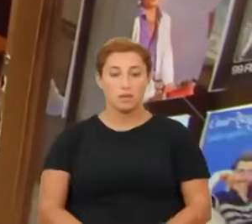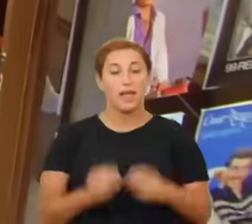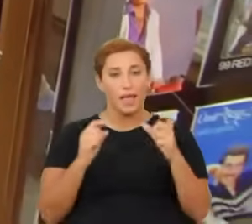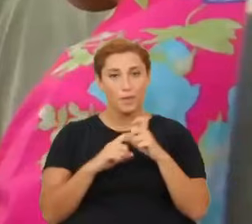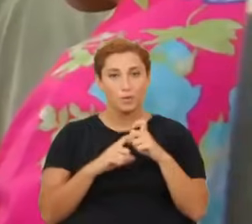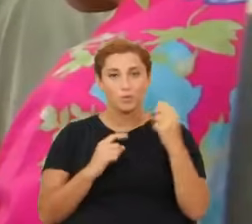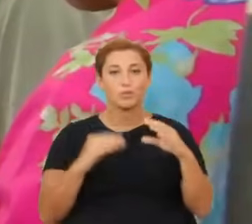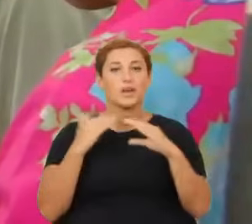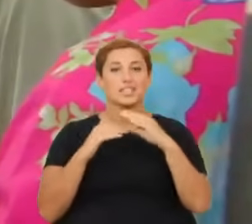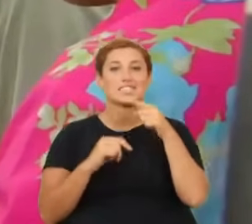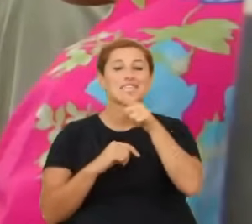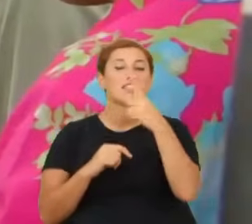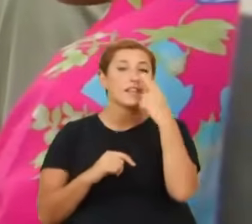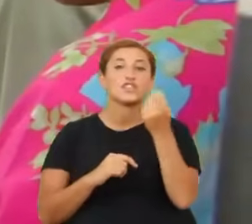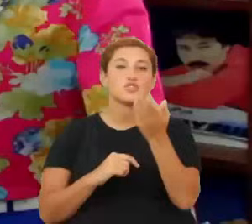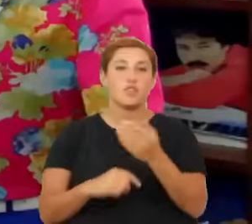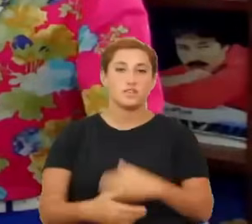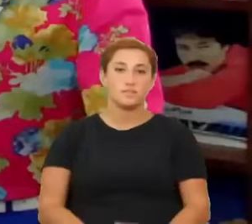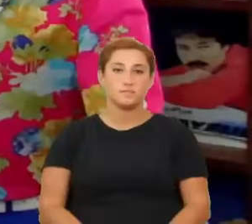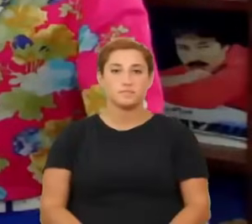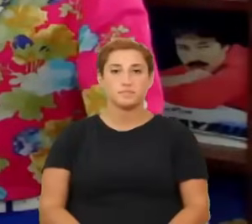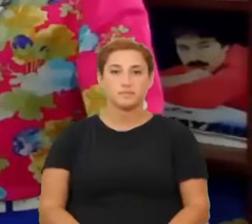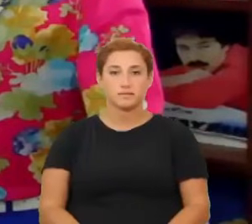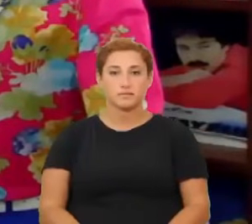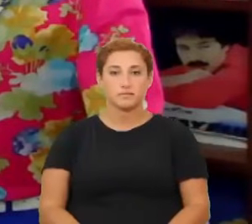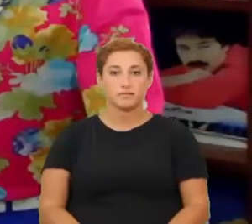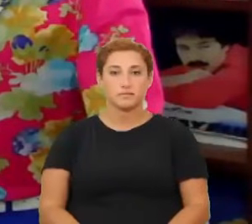Ergun, bu kasetin sende ne işi var?